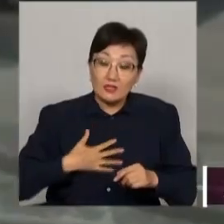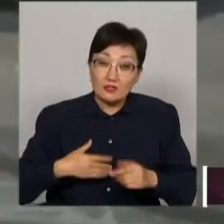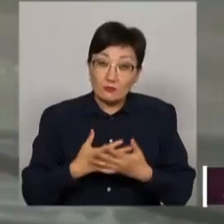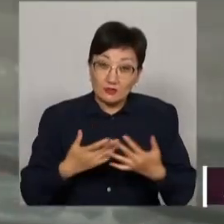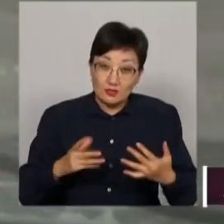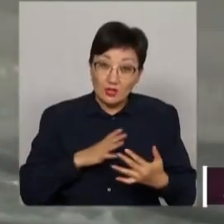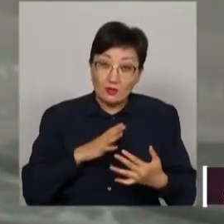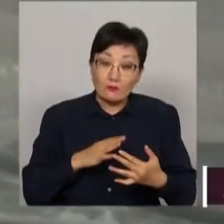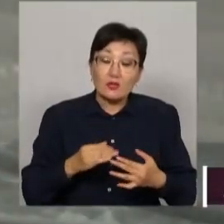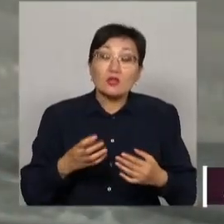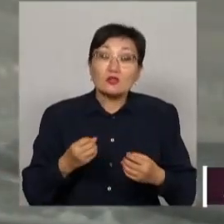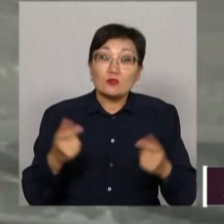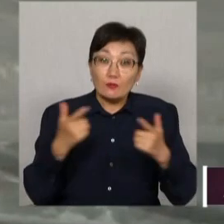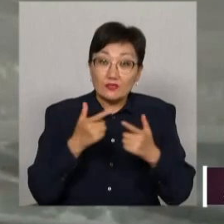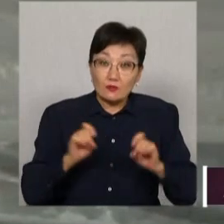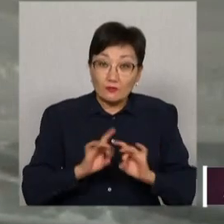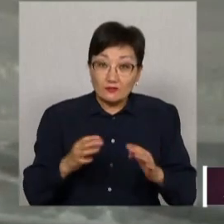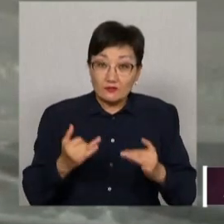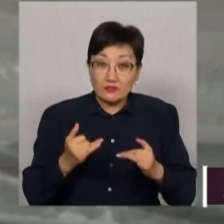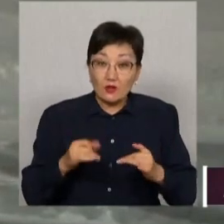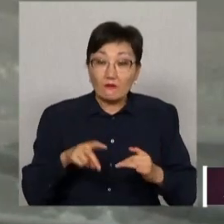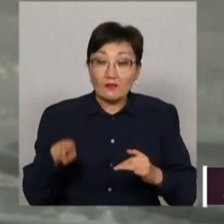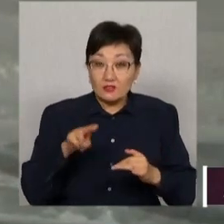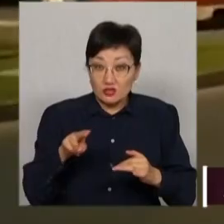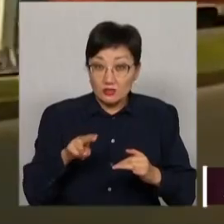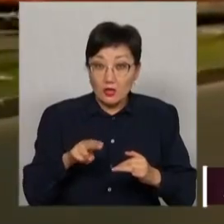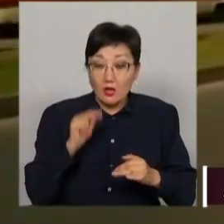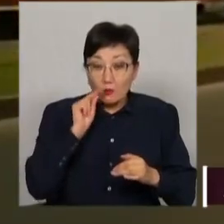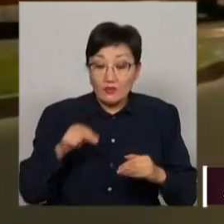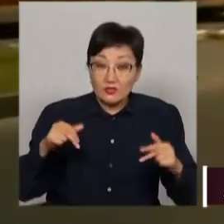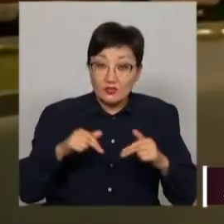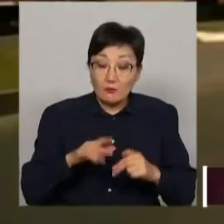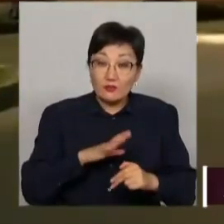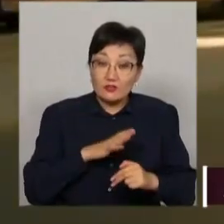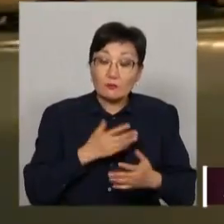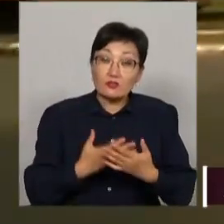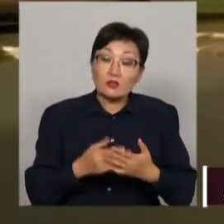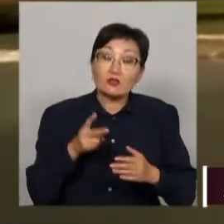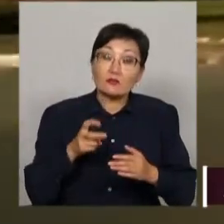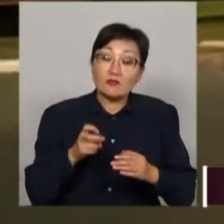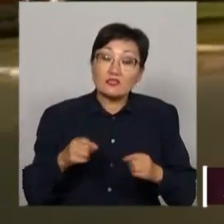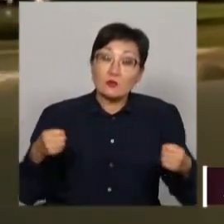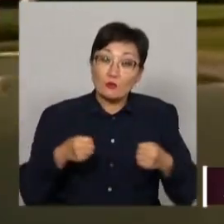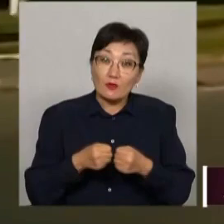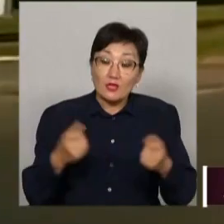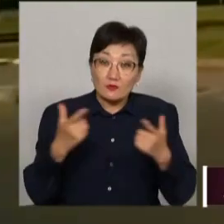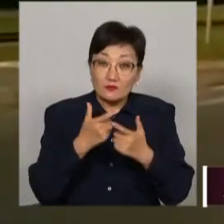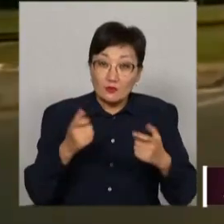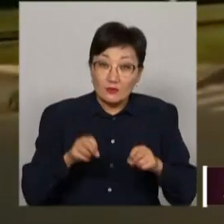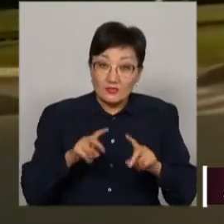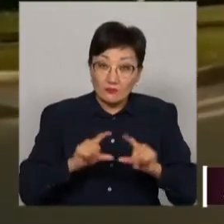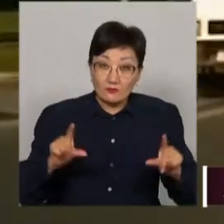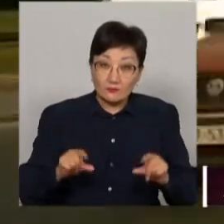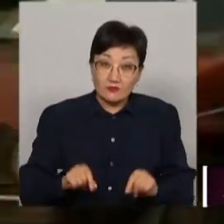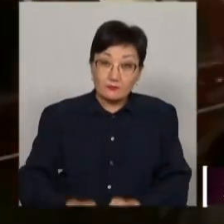травмы. Неутешительные данные озвучили сегодня в МВД. А по вине пешеходов произошли около 200 аварий, сообщили в профильном